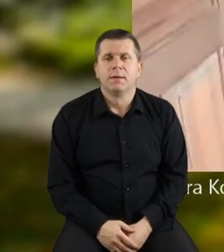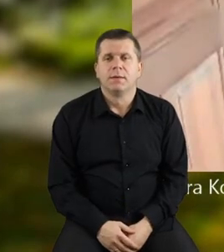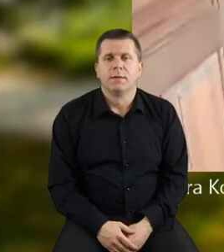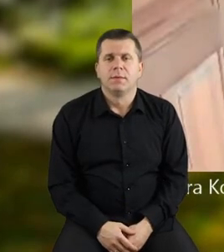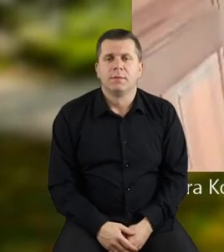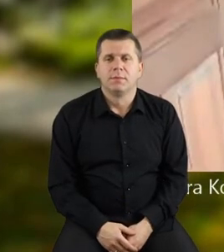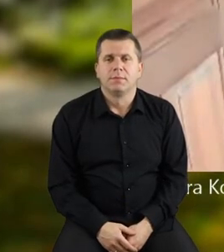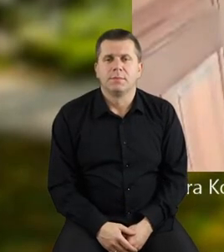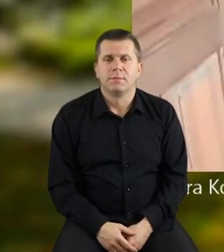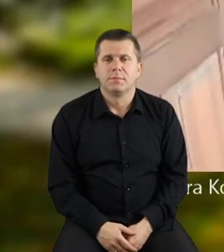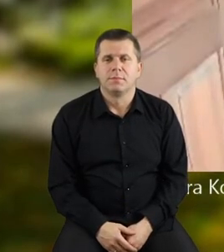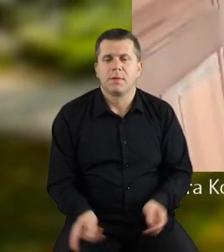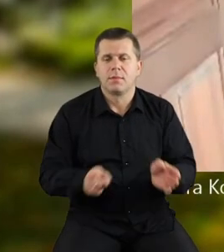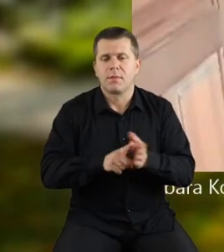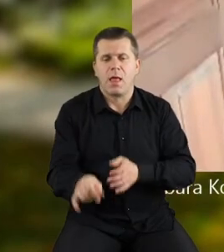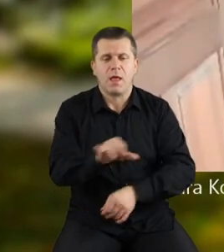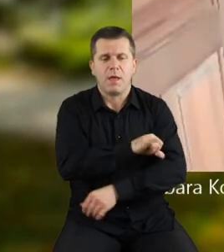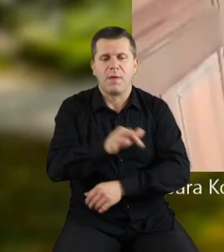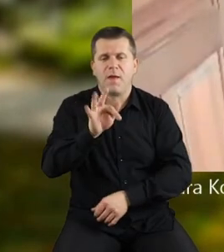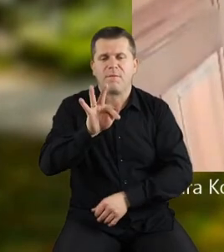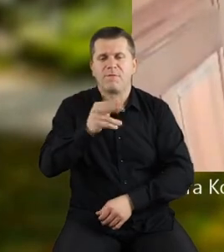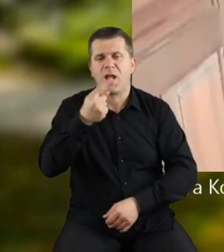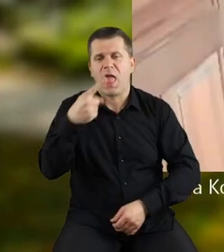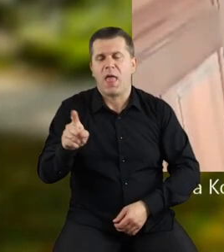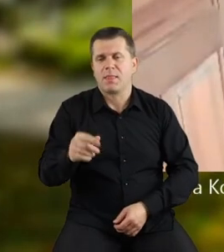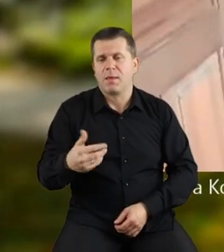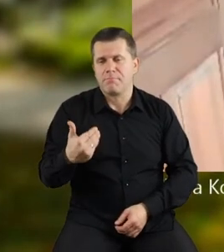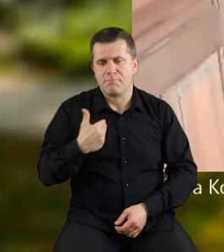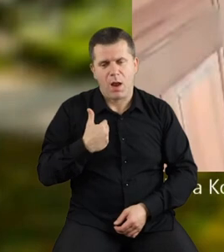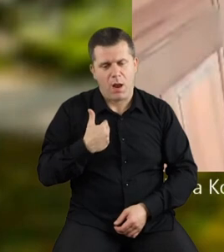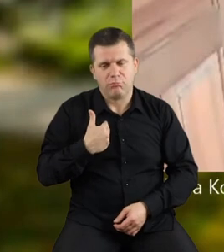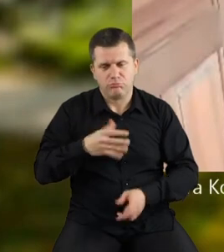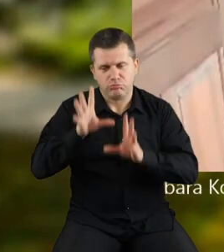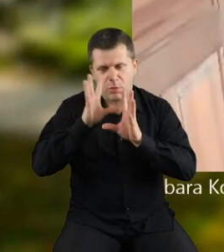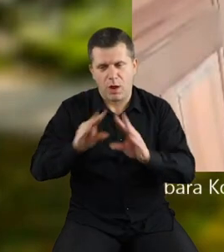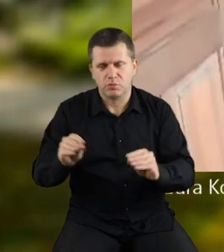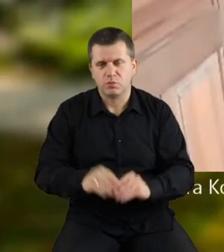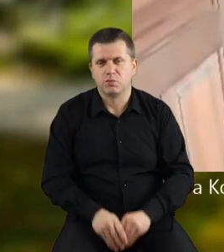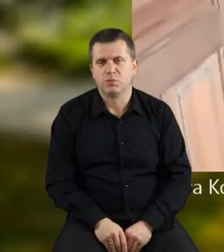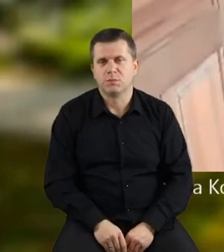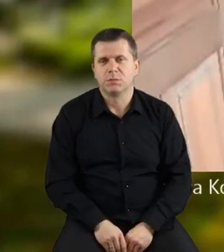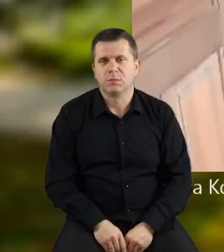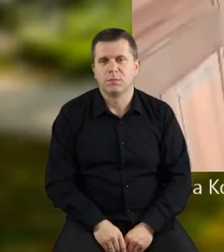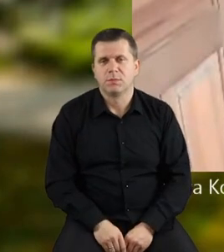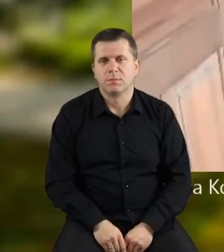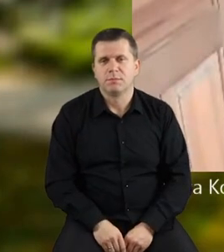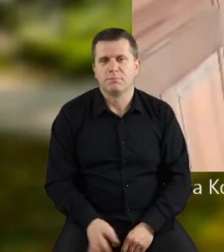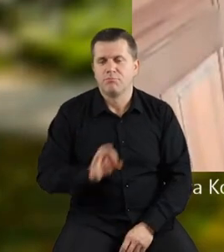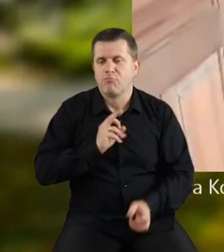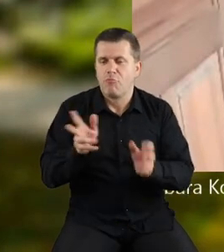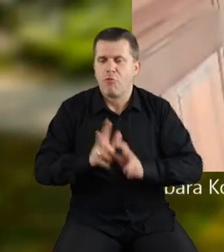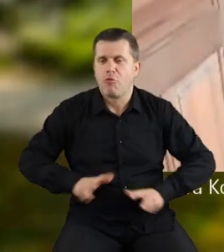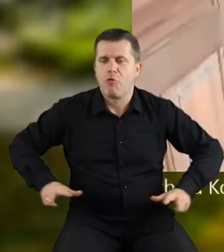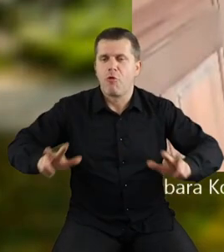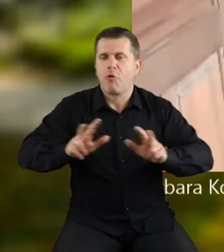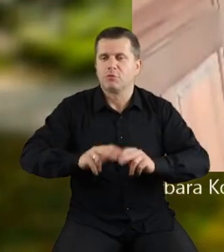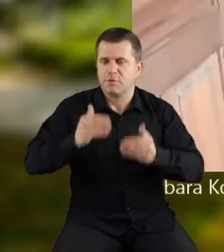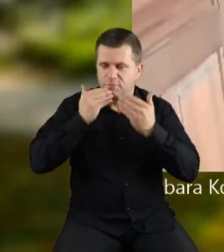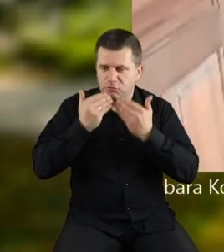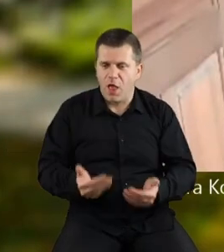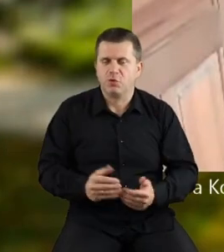działo. I dla imienia Fred mam wielką estymę, taką